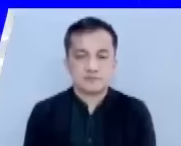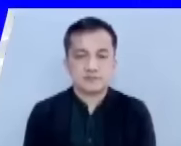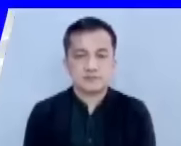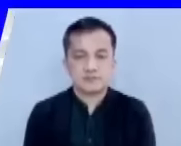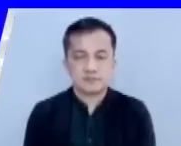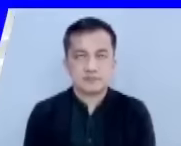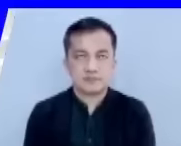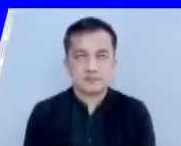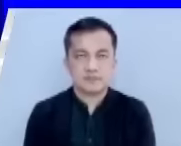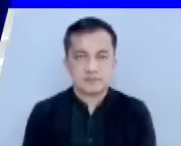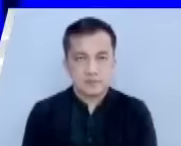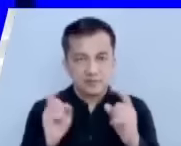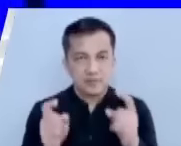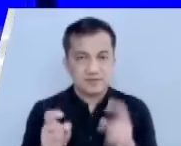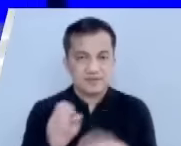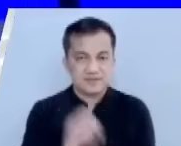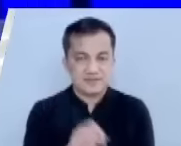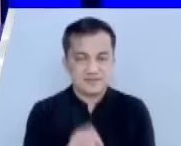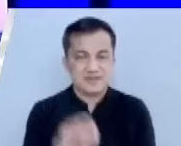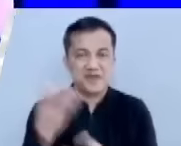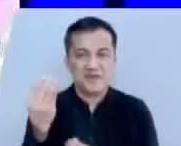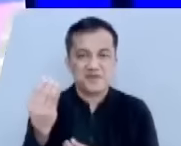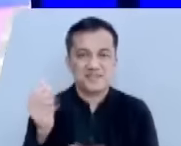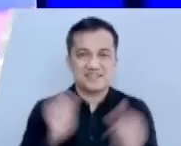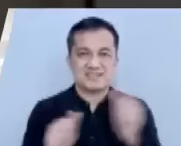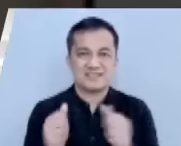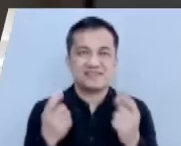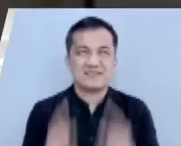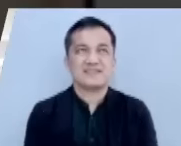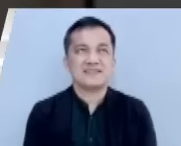Mabilis na chikahan tayo para updated sa Showbiz Happening.